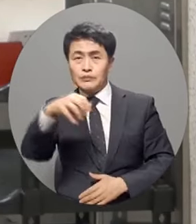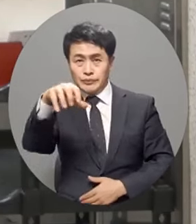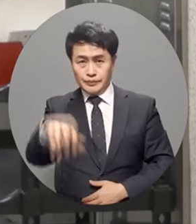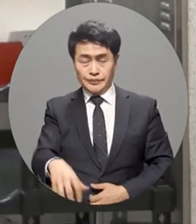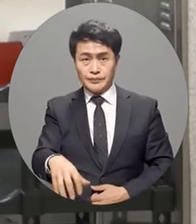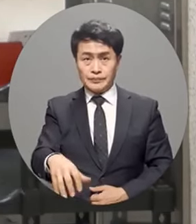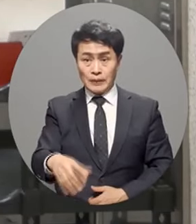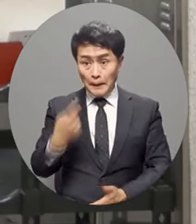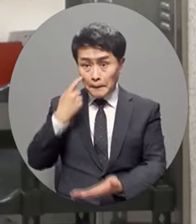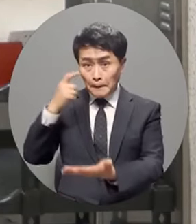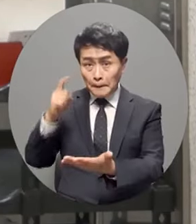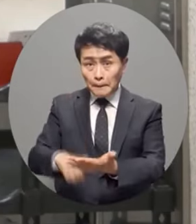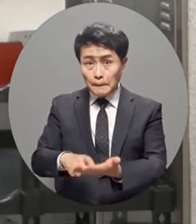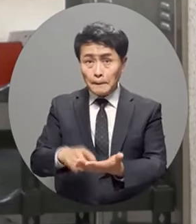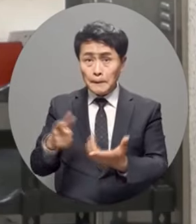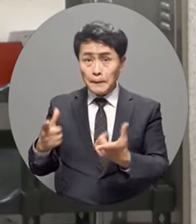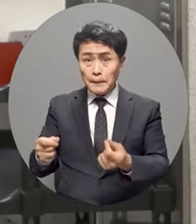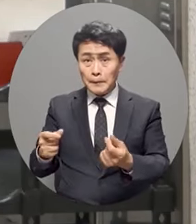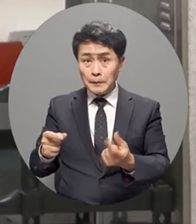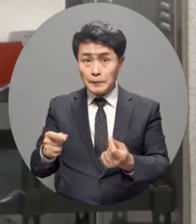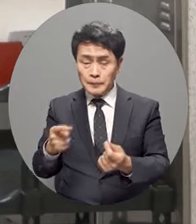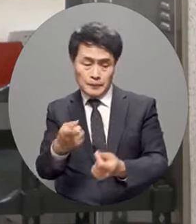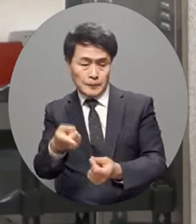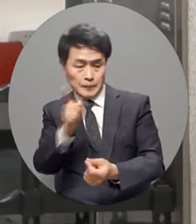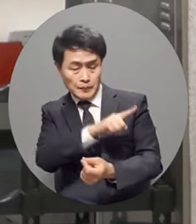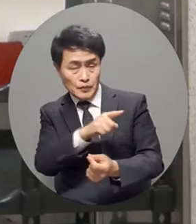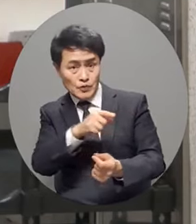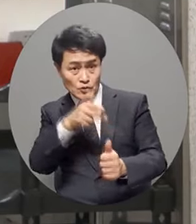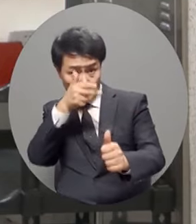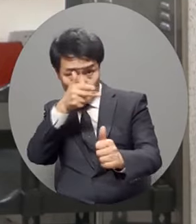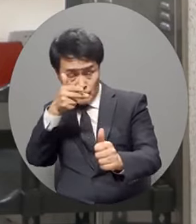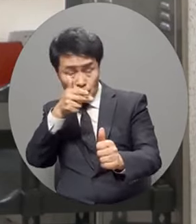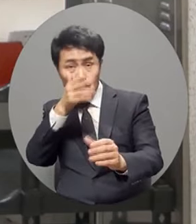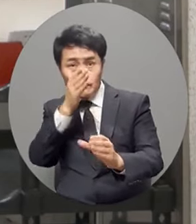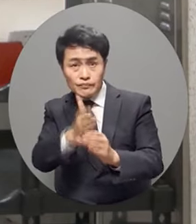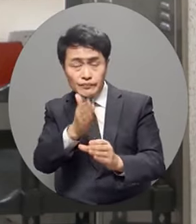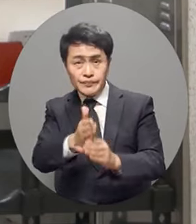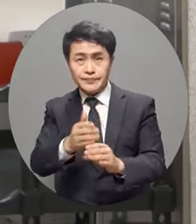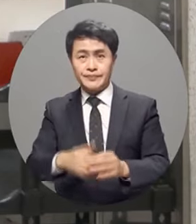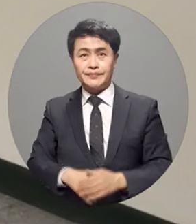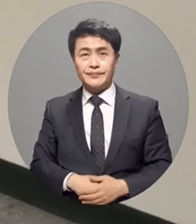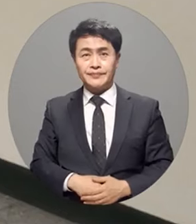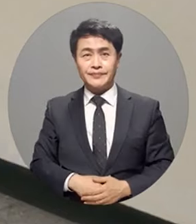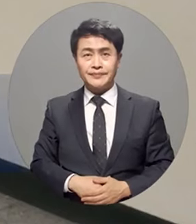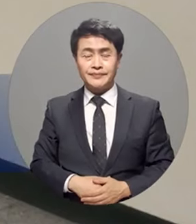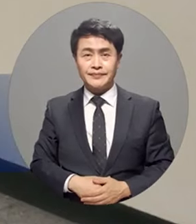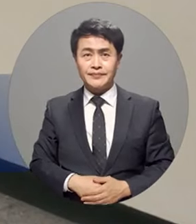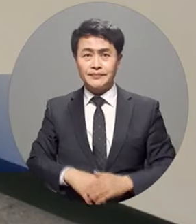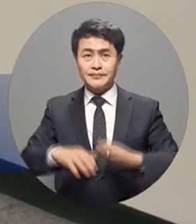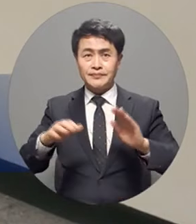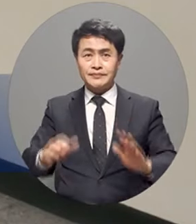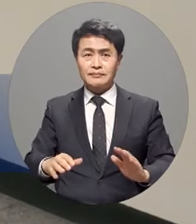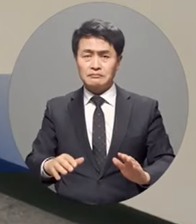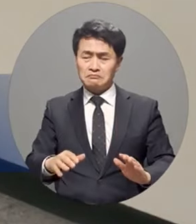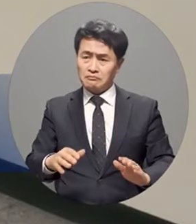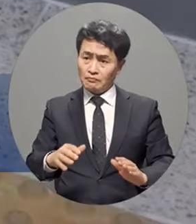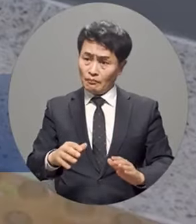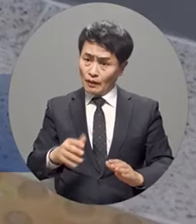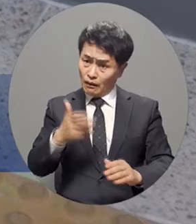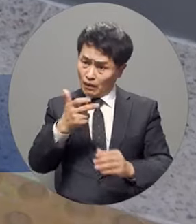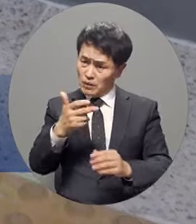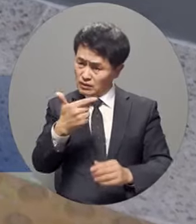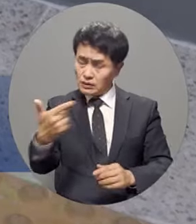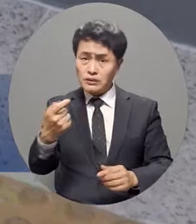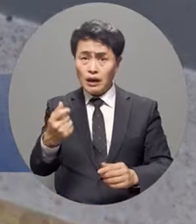발견된 카메라는 이렇게 사전 투표소 입구를 비추는 방향에 설치됐습니다 그 크지는 않았어요 그냥